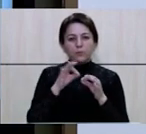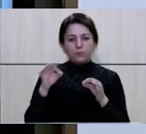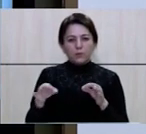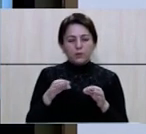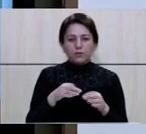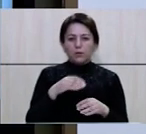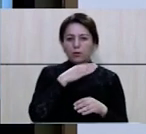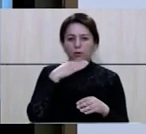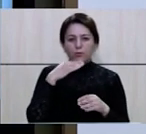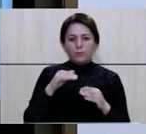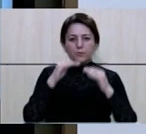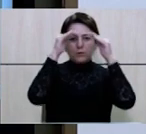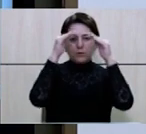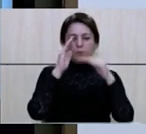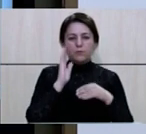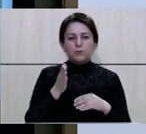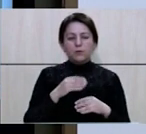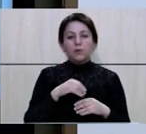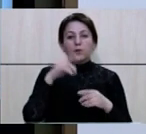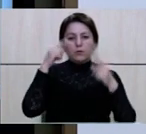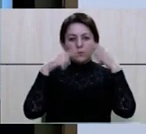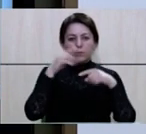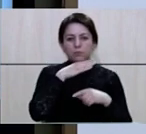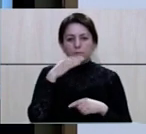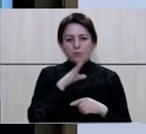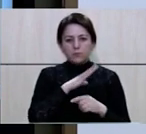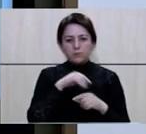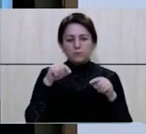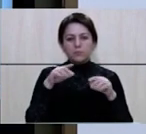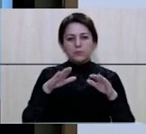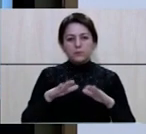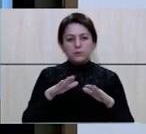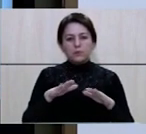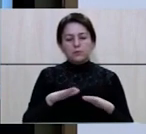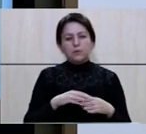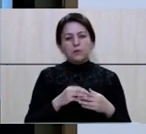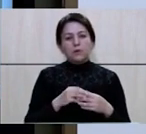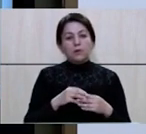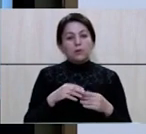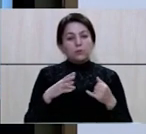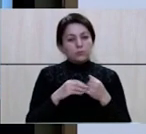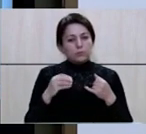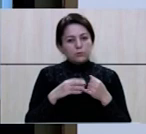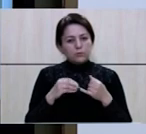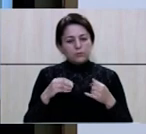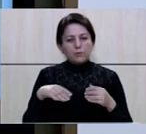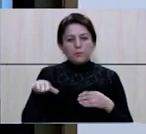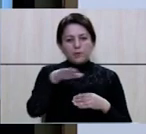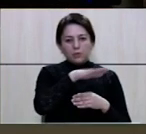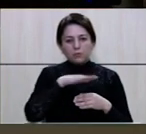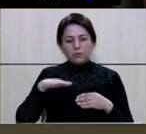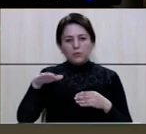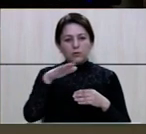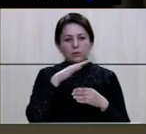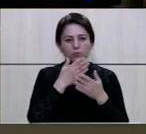nisbatan ancha yuqori. Yog'inlarning ko'p bo'lishi bu yerlarda sho'rxoq, tuproqli maydonlar